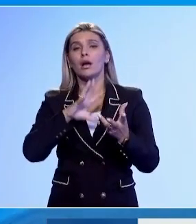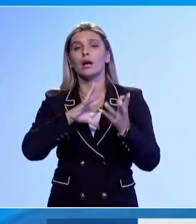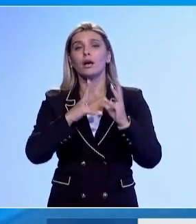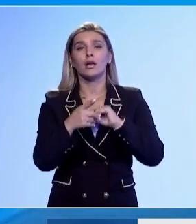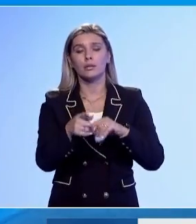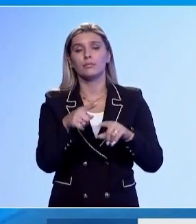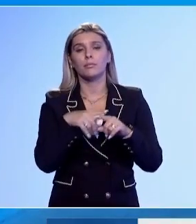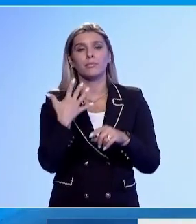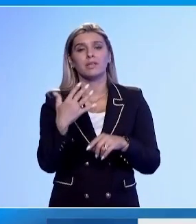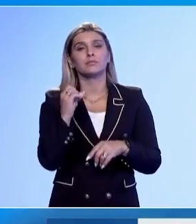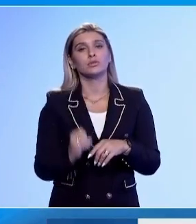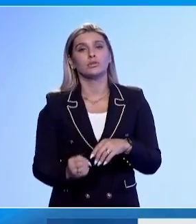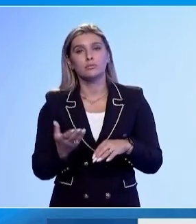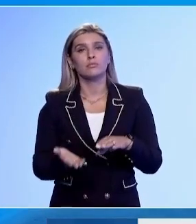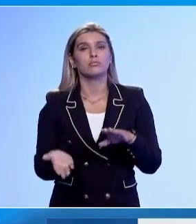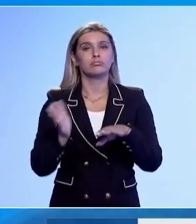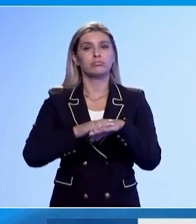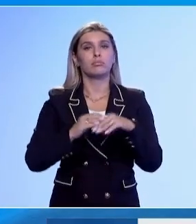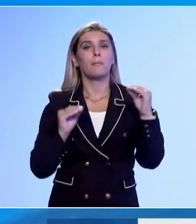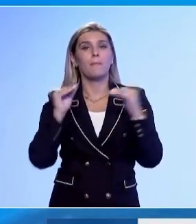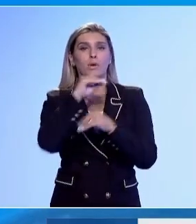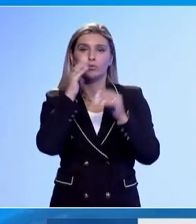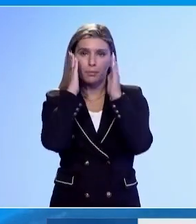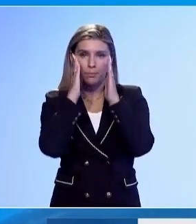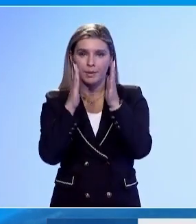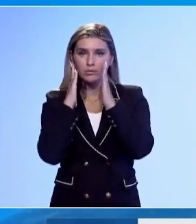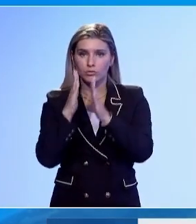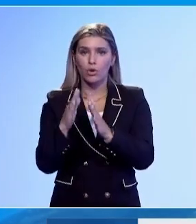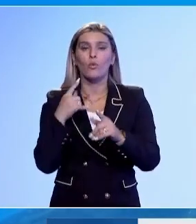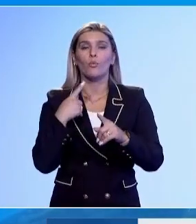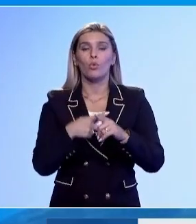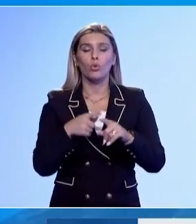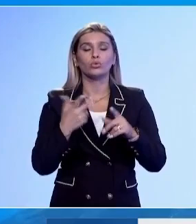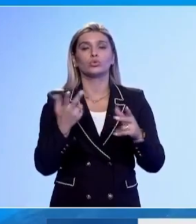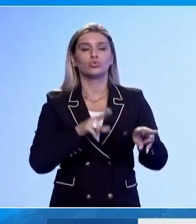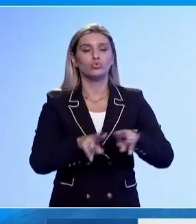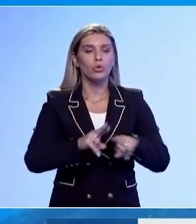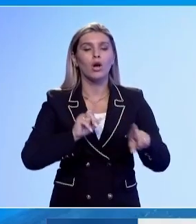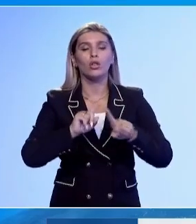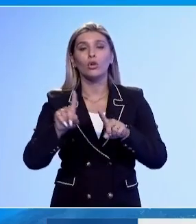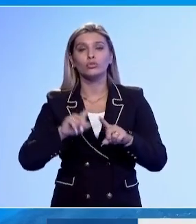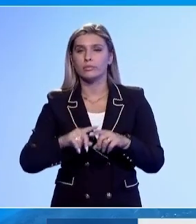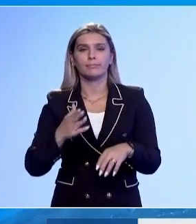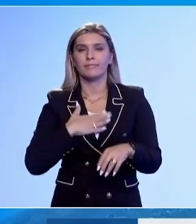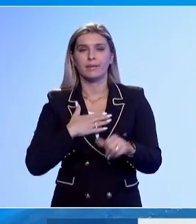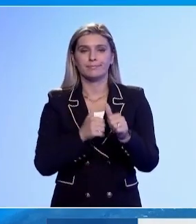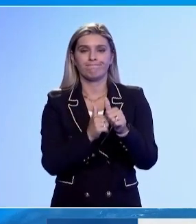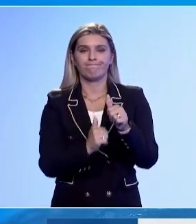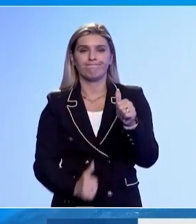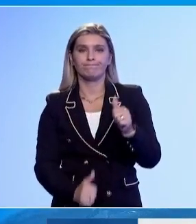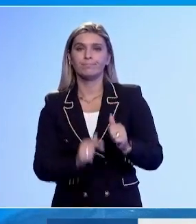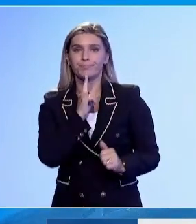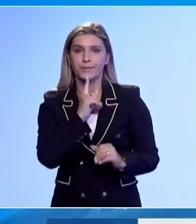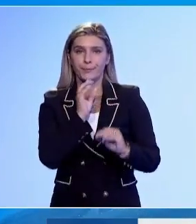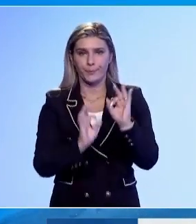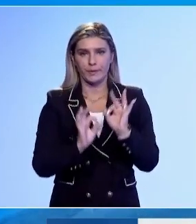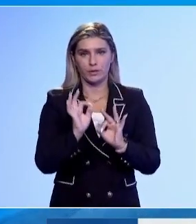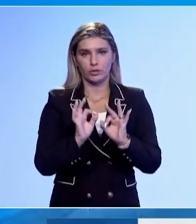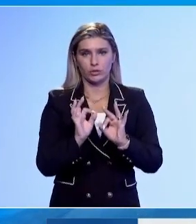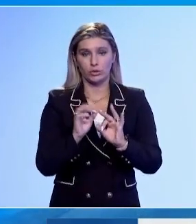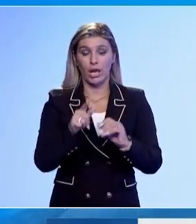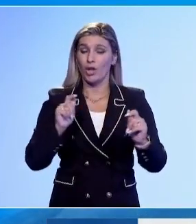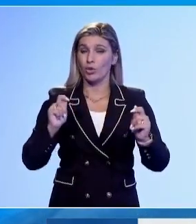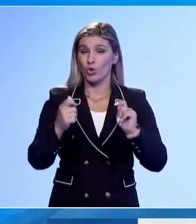mbi 50%, por organet gjyqësore dhe ato prokuroriale trendi i tillë vazhdon të jetë i ulët. Reforma është domosdoshmëri